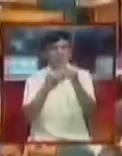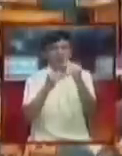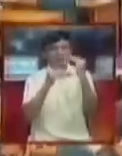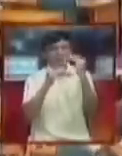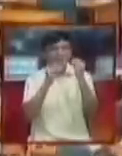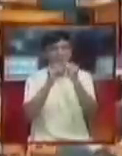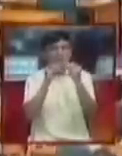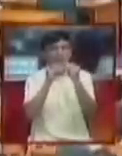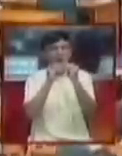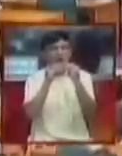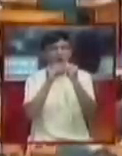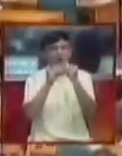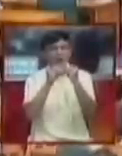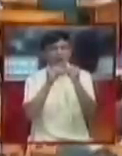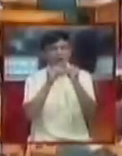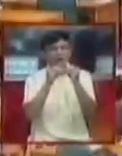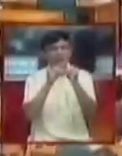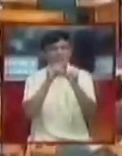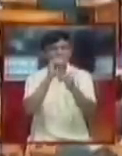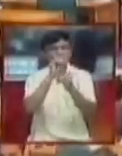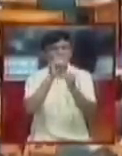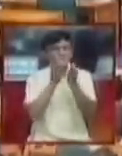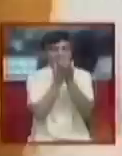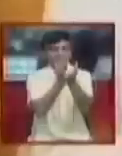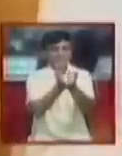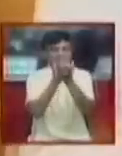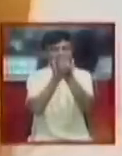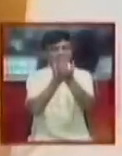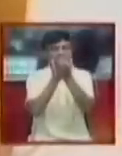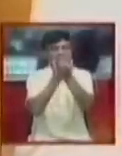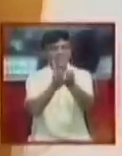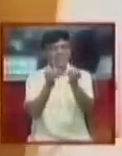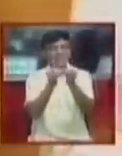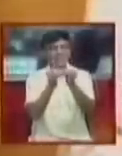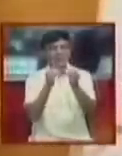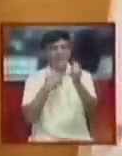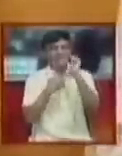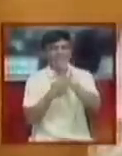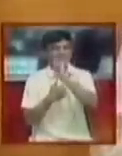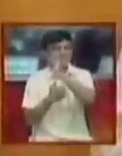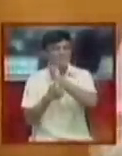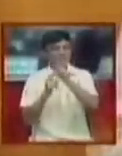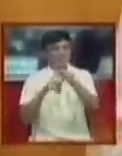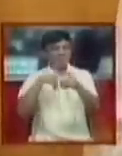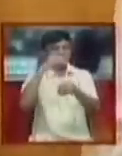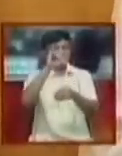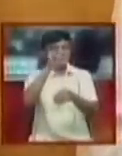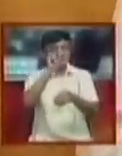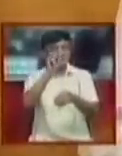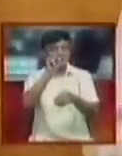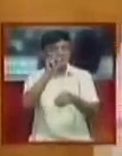dadaong na ang karelyebo ng BRP Gregorio del Pilar sa ating Pampang. Sa Enero,